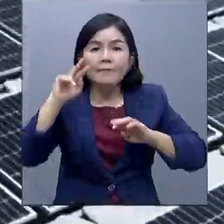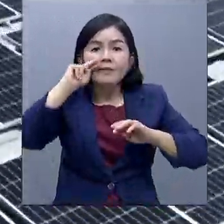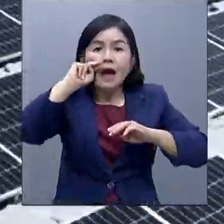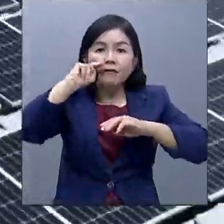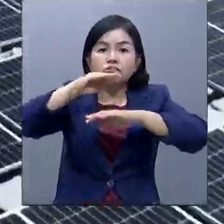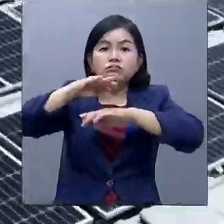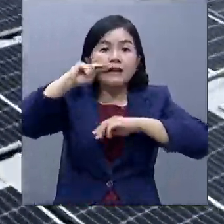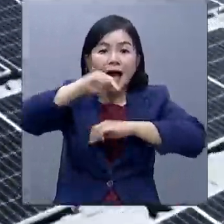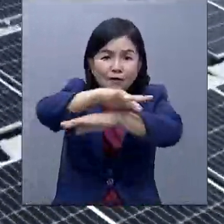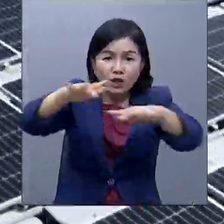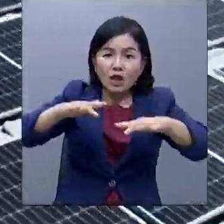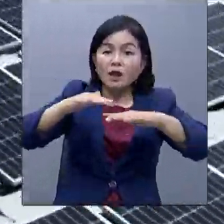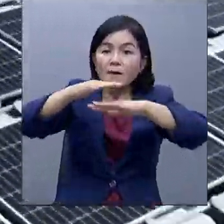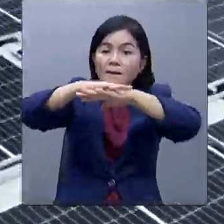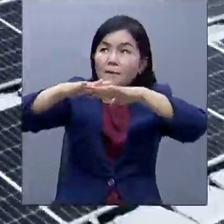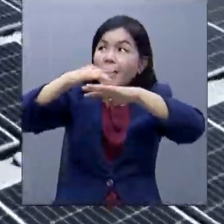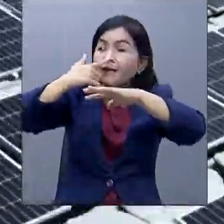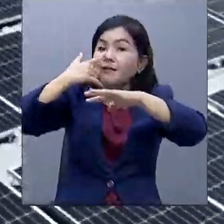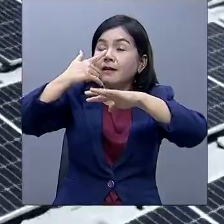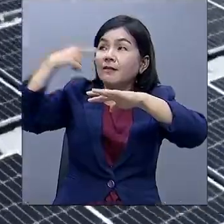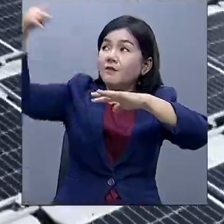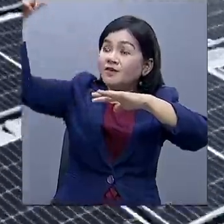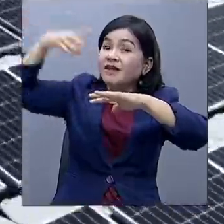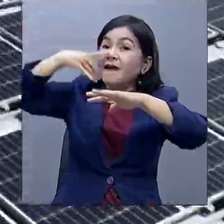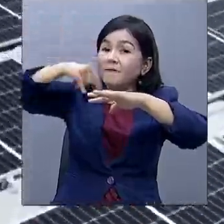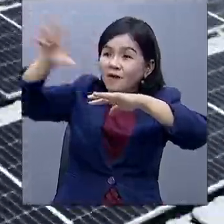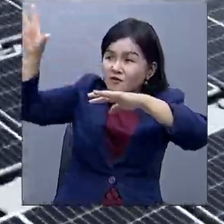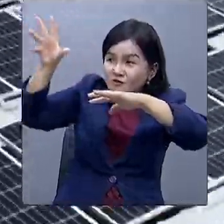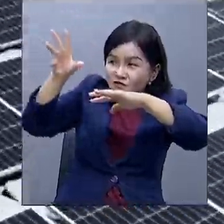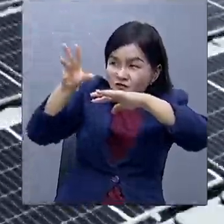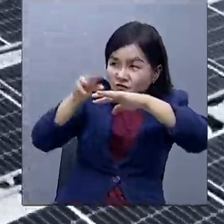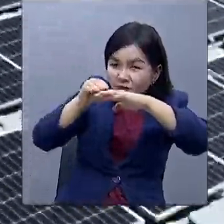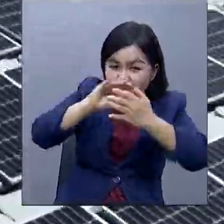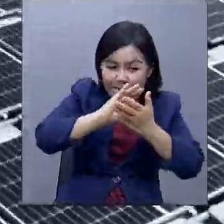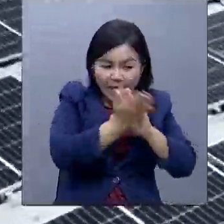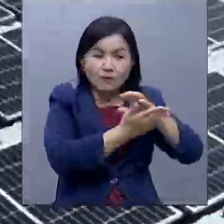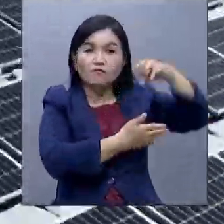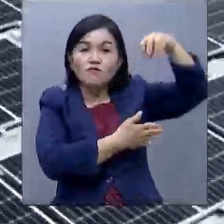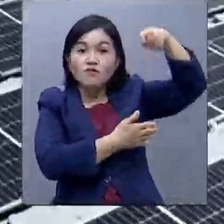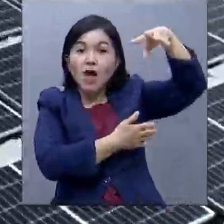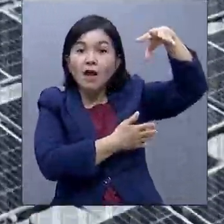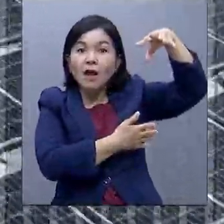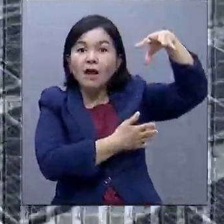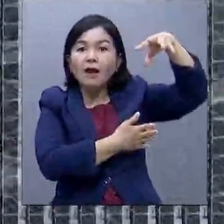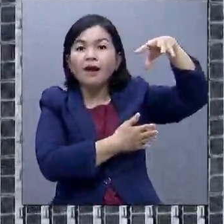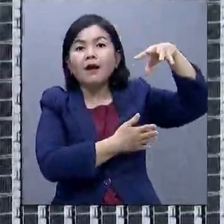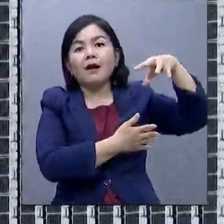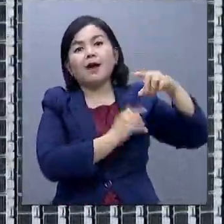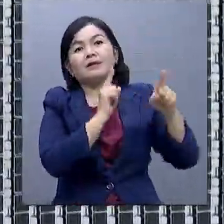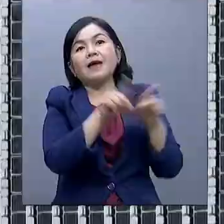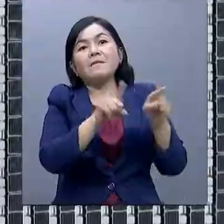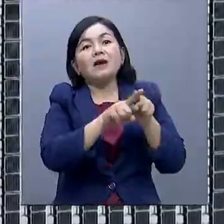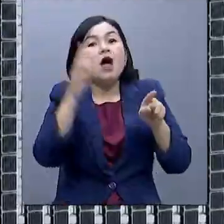ของเรานี่แหละครับมันก็ประกอบไปด้วยแผงโซลาร์เซลล์นี่แหละครับแล้วก็การแปลงไฟฟ้านะครับก็ไปทำงานร่วมกับโรงไฟฟ้าพลังงานน้ำเดิม